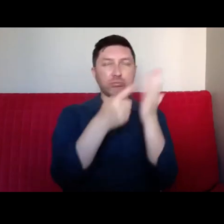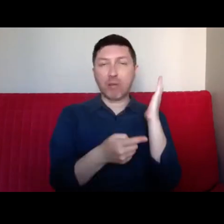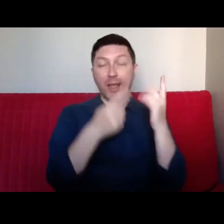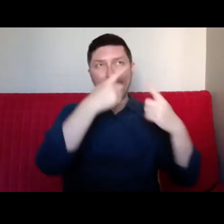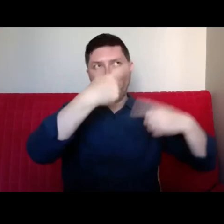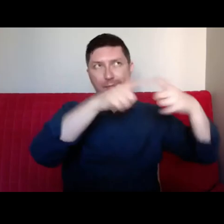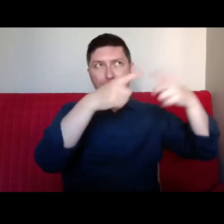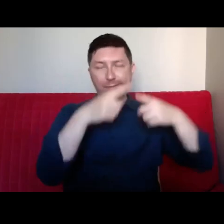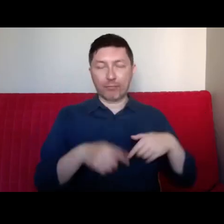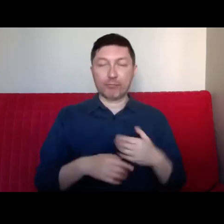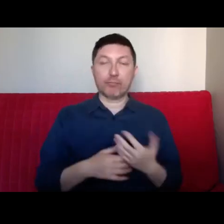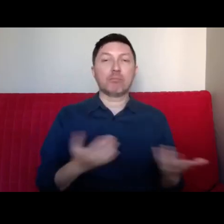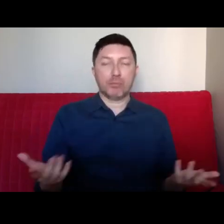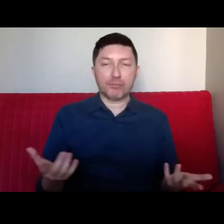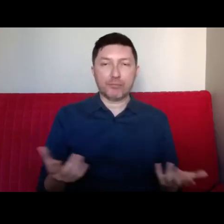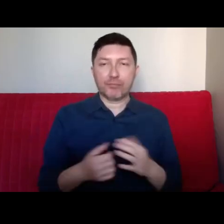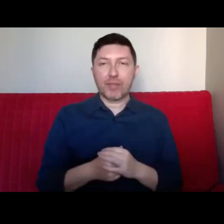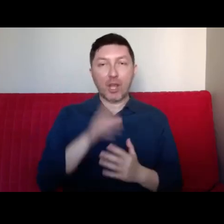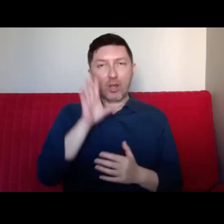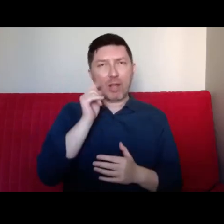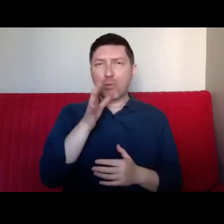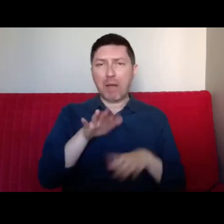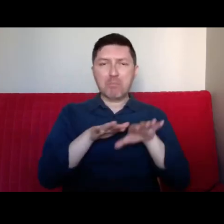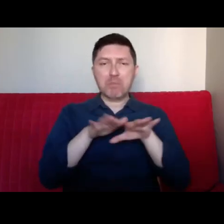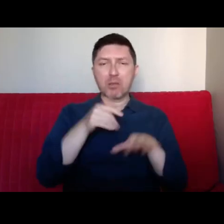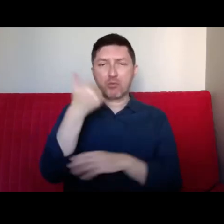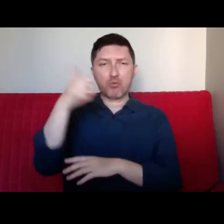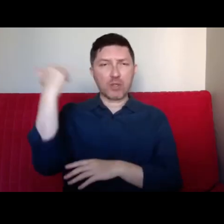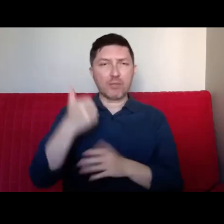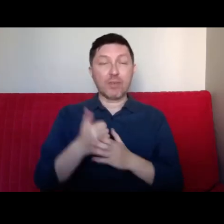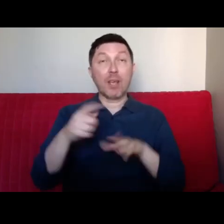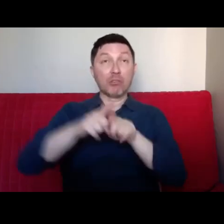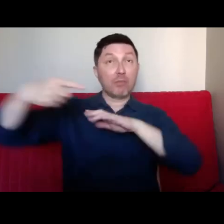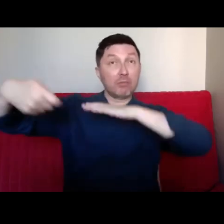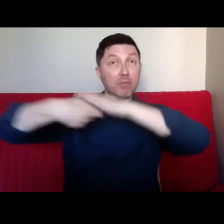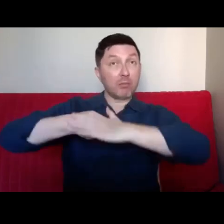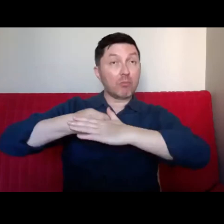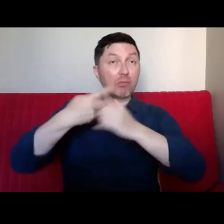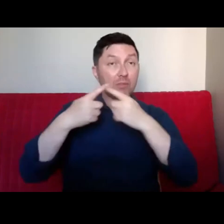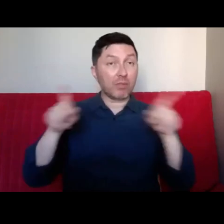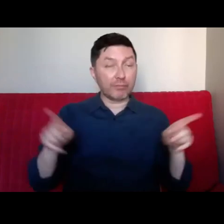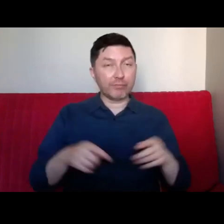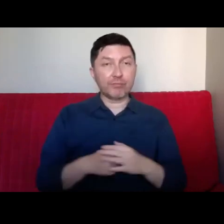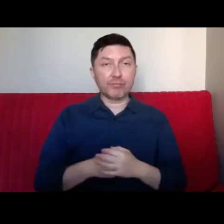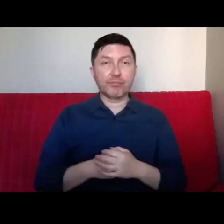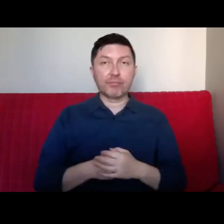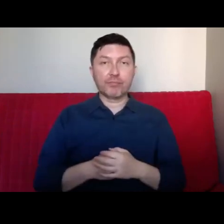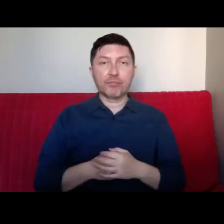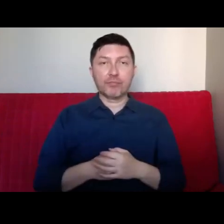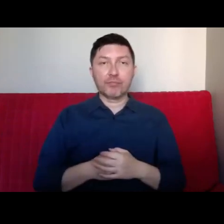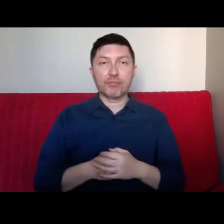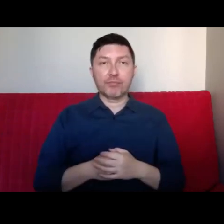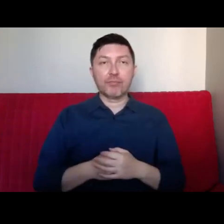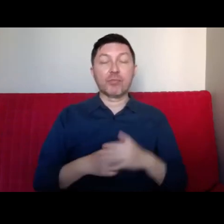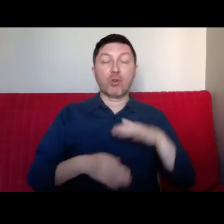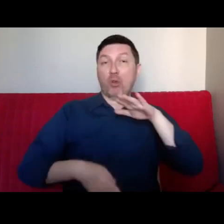pays. Par ailleurs, le financement était un réel problème. Durant les années du projet, ça a été financé par l'Union